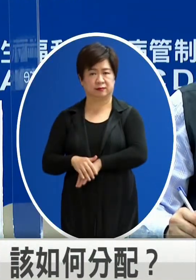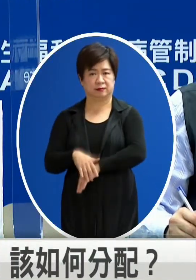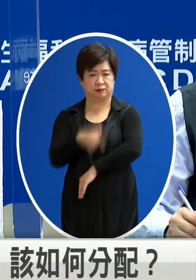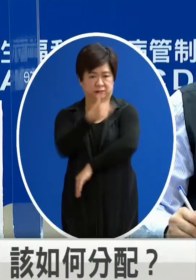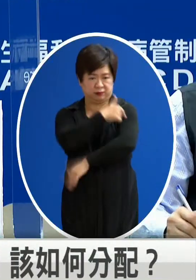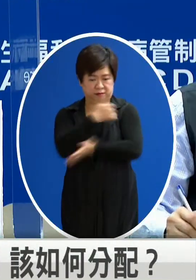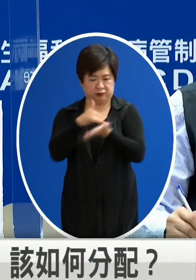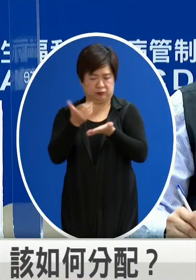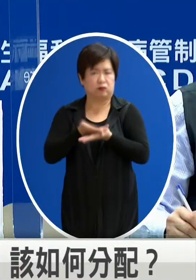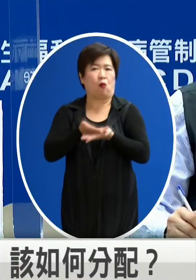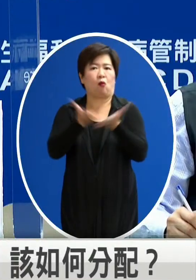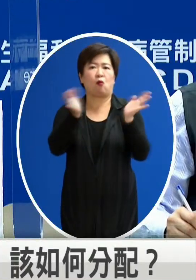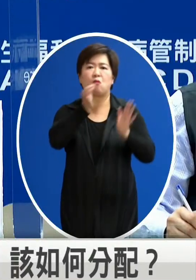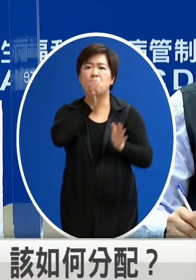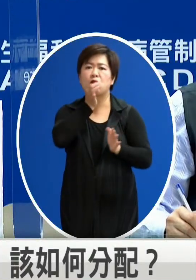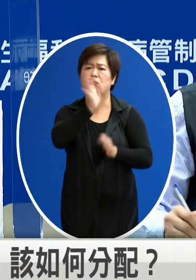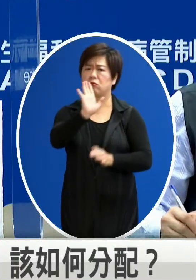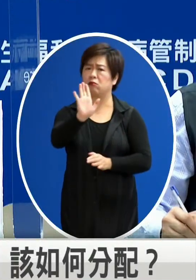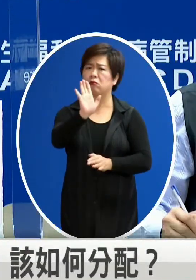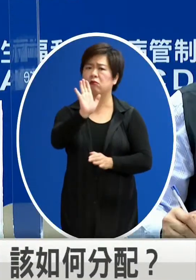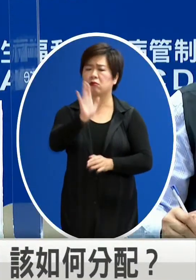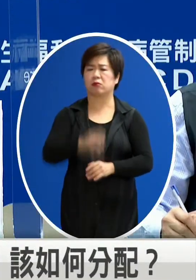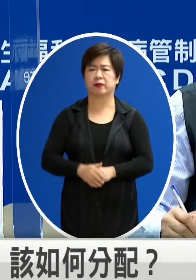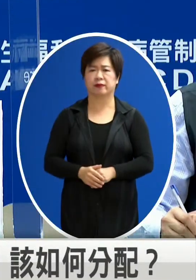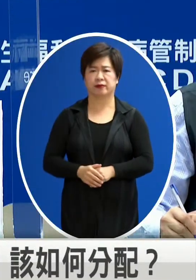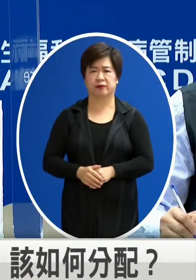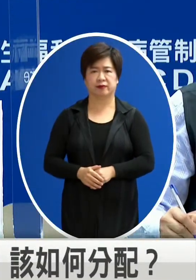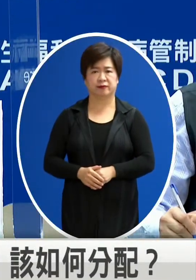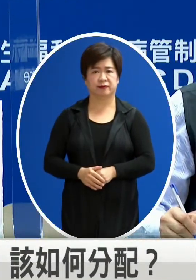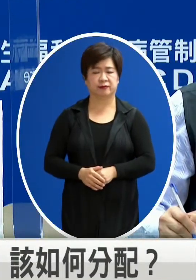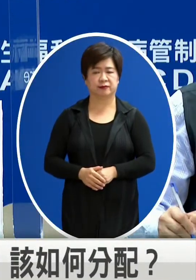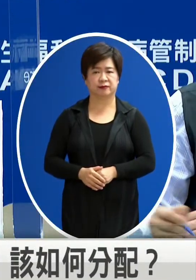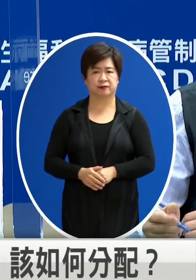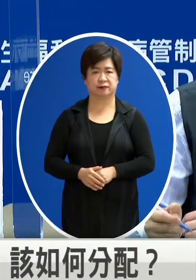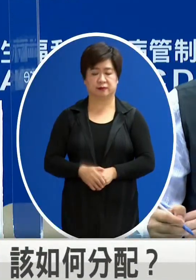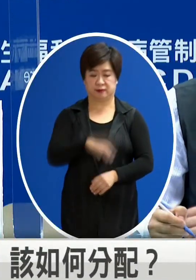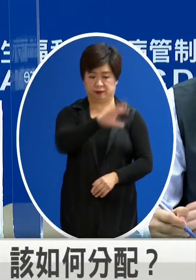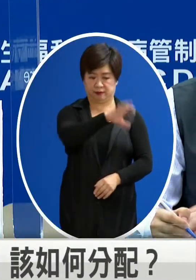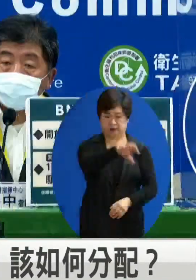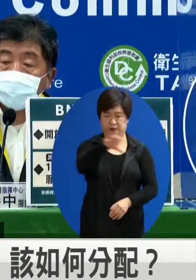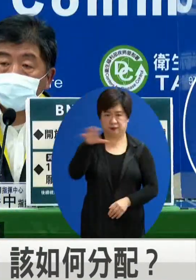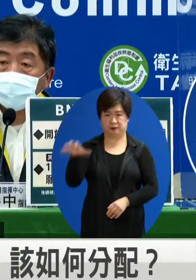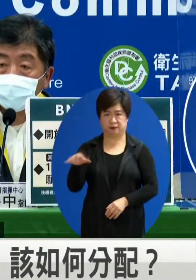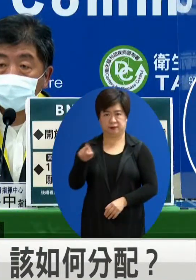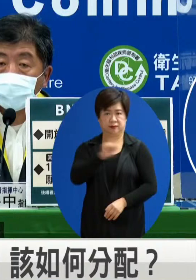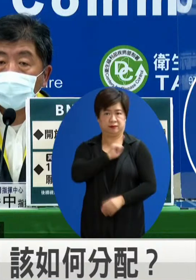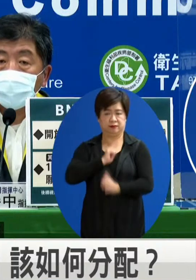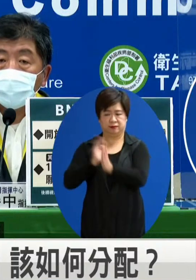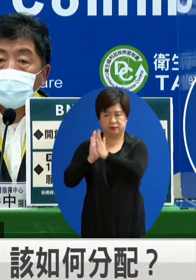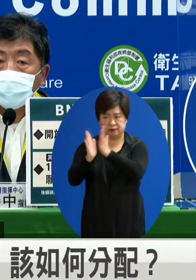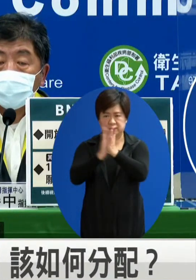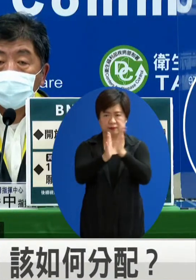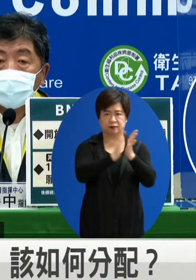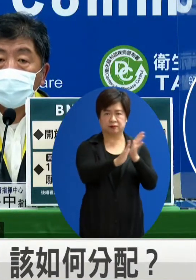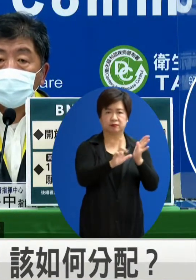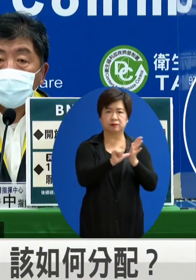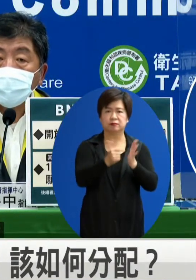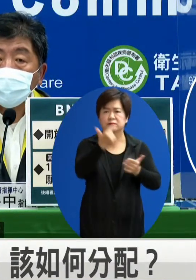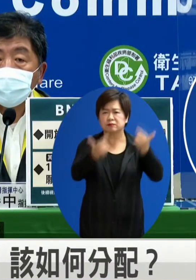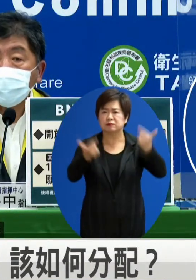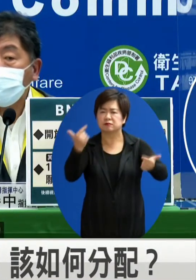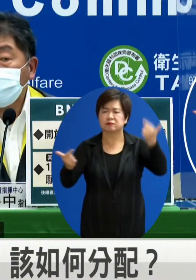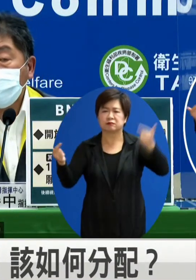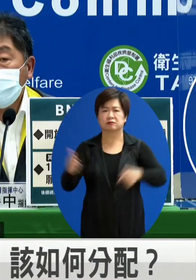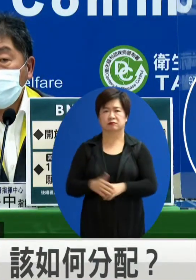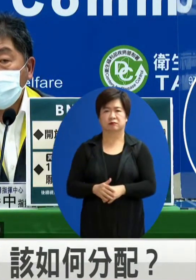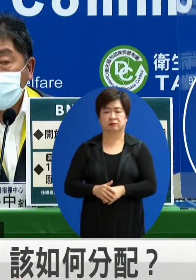的提供了，哦，充分的提供了，好，哦，那可能在各地方有它一定的排程，那去打，好，哦，所以没有